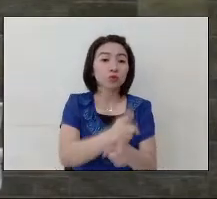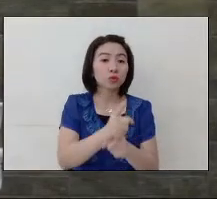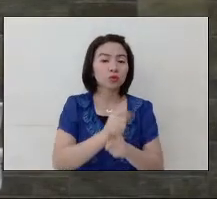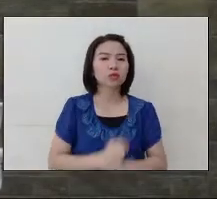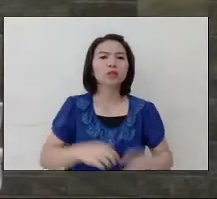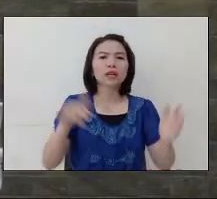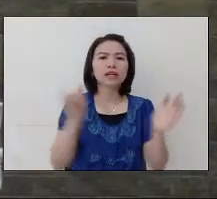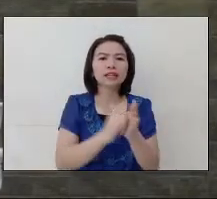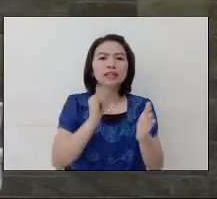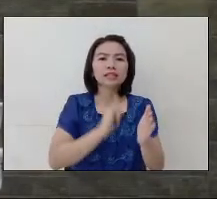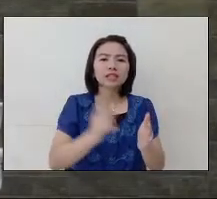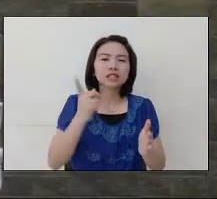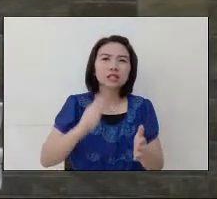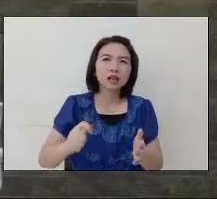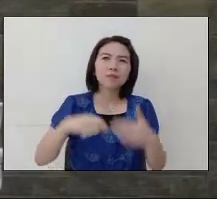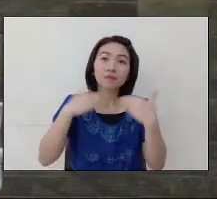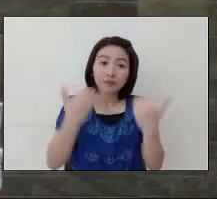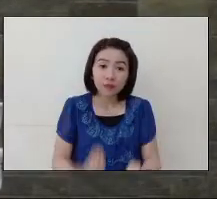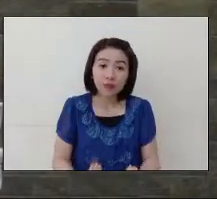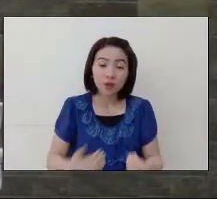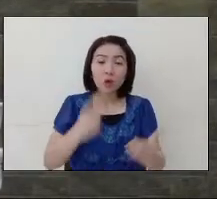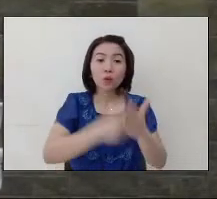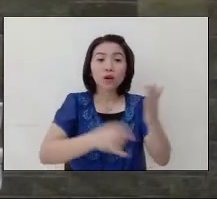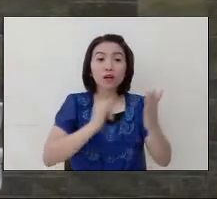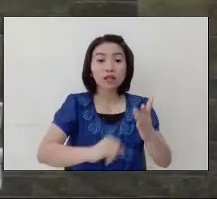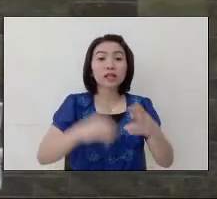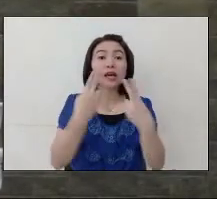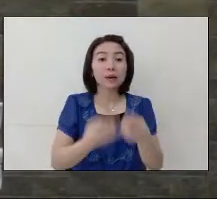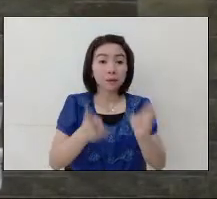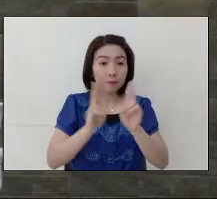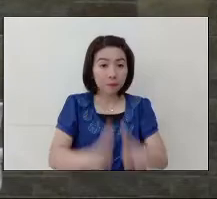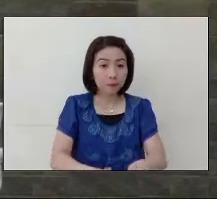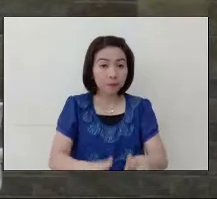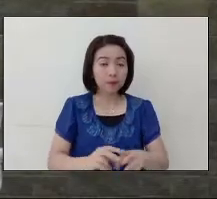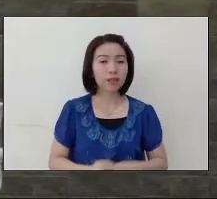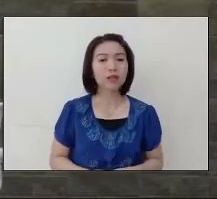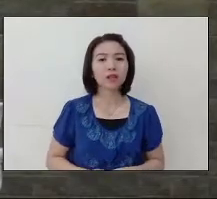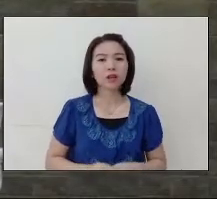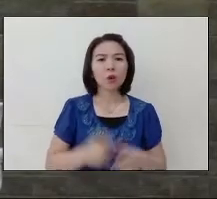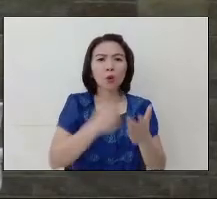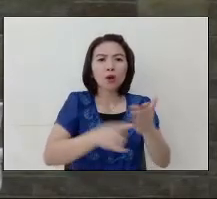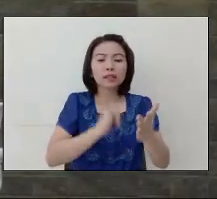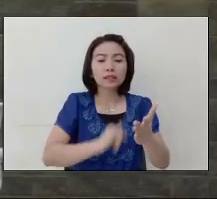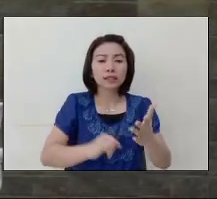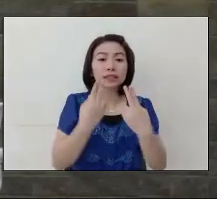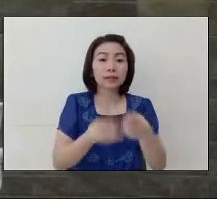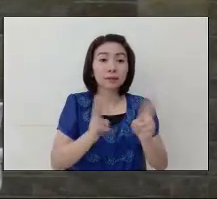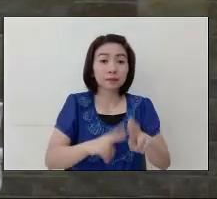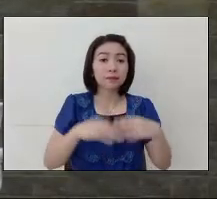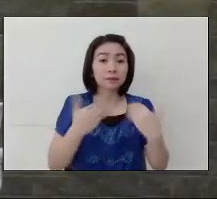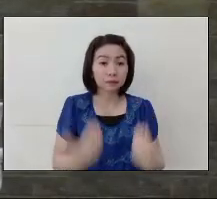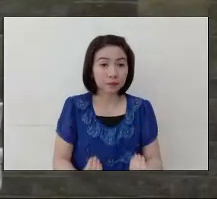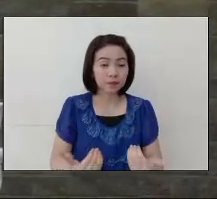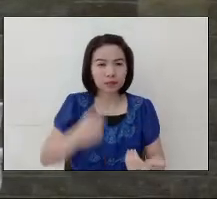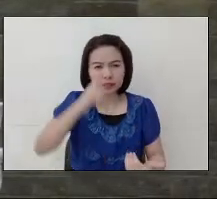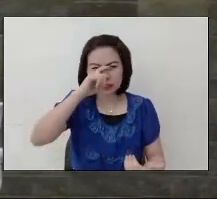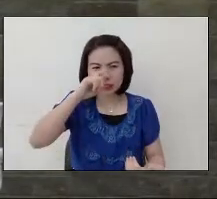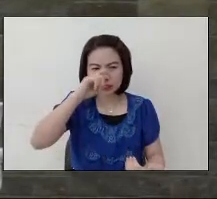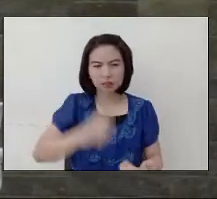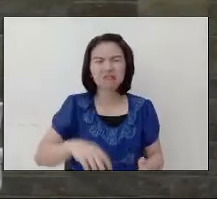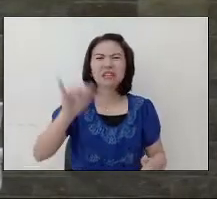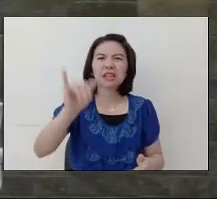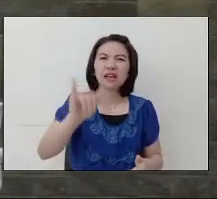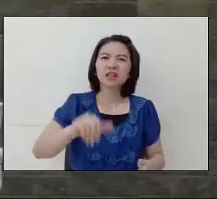actual existence, the actual condition. Yan ho yung actual condition. And everybody's